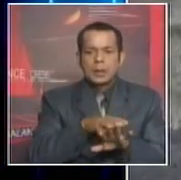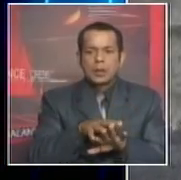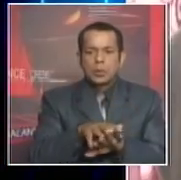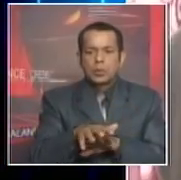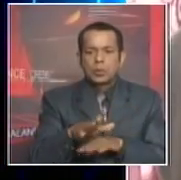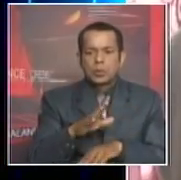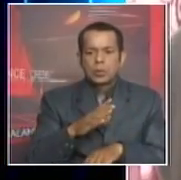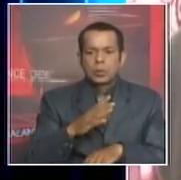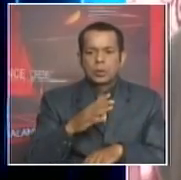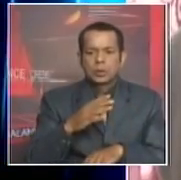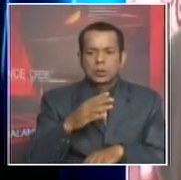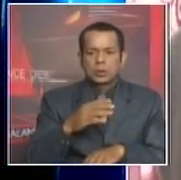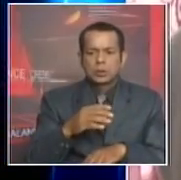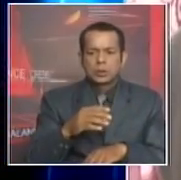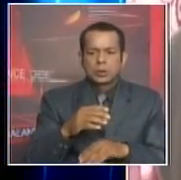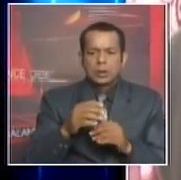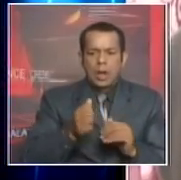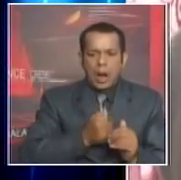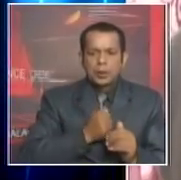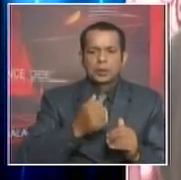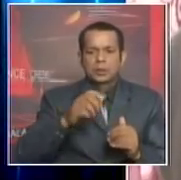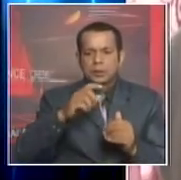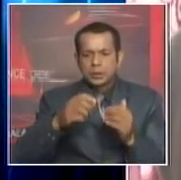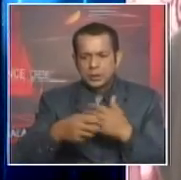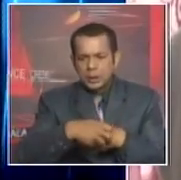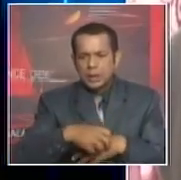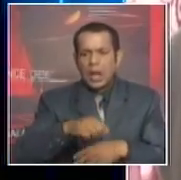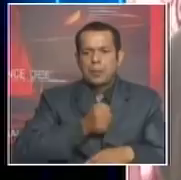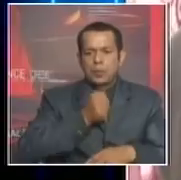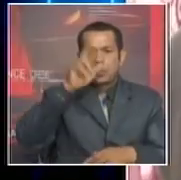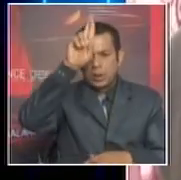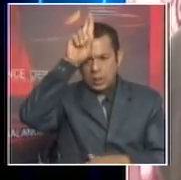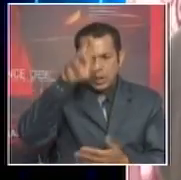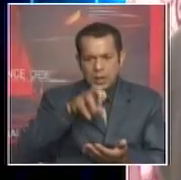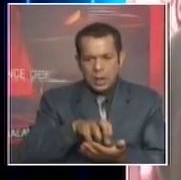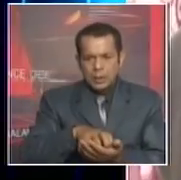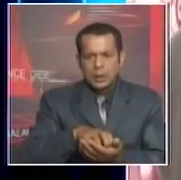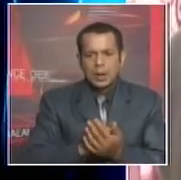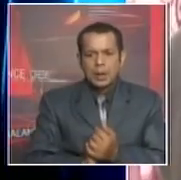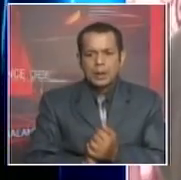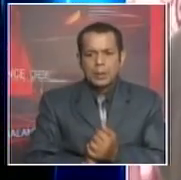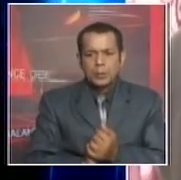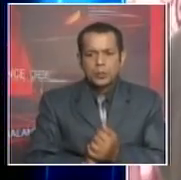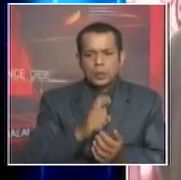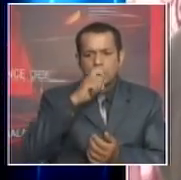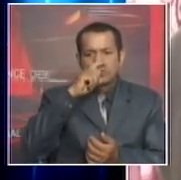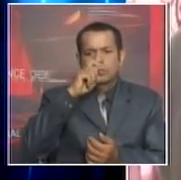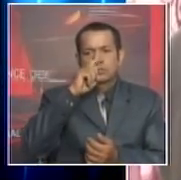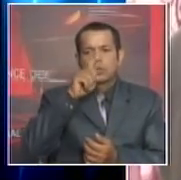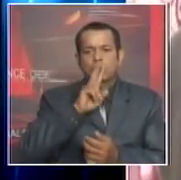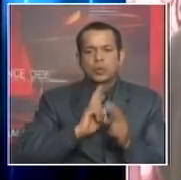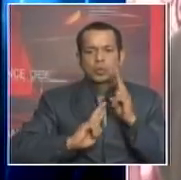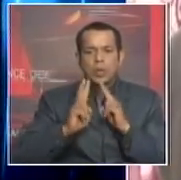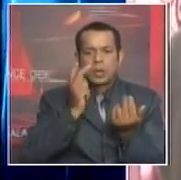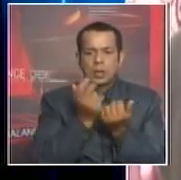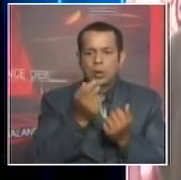बताए। राम्रो देखाउनु आफ्नो देश आफ्नो राजधानी त्यो त अब सबैलाई एउटा हाम्रो गौरवको कुरो नै हुन्छ